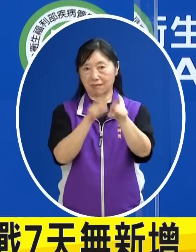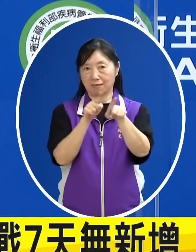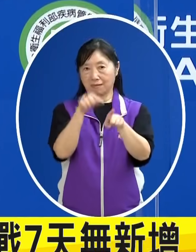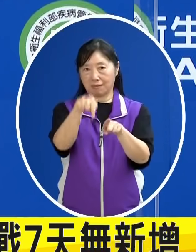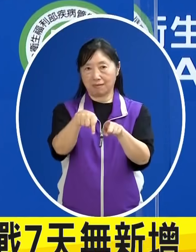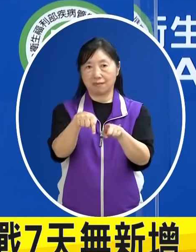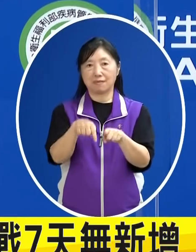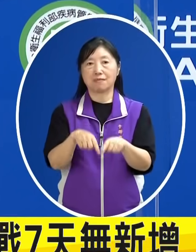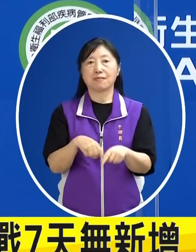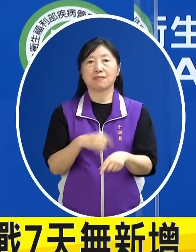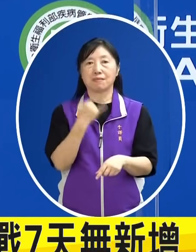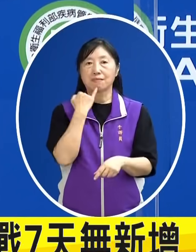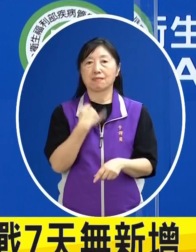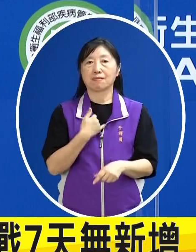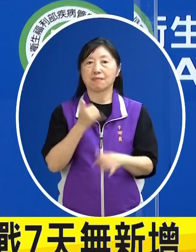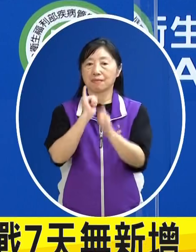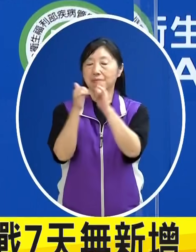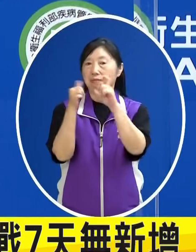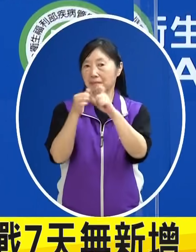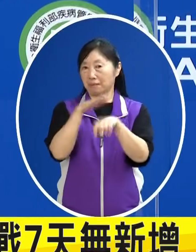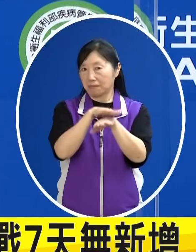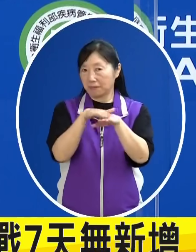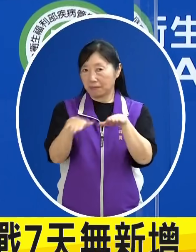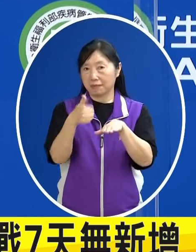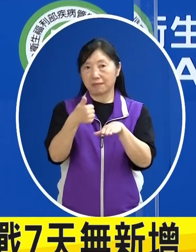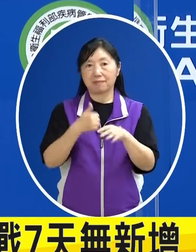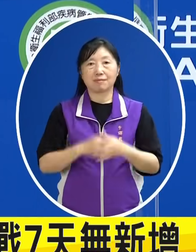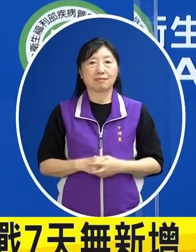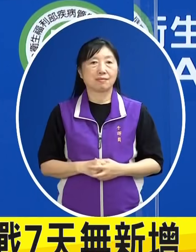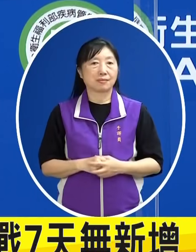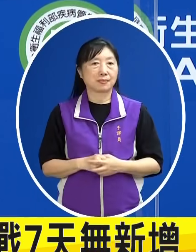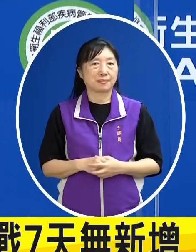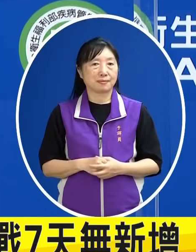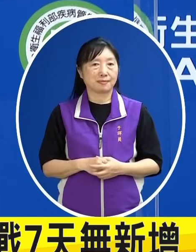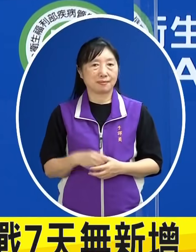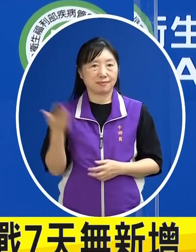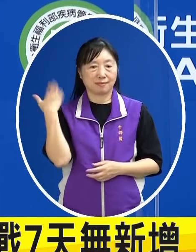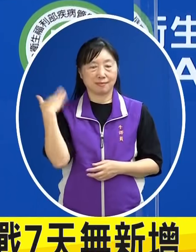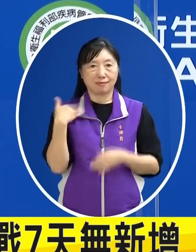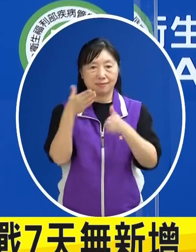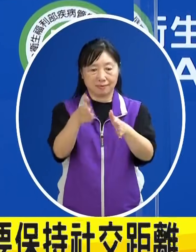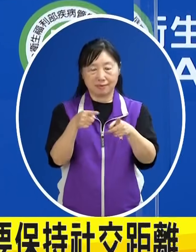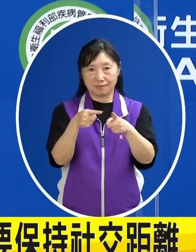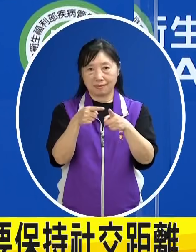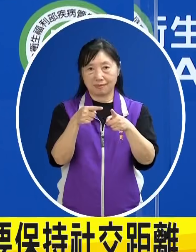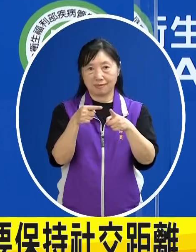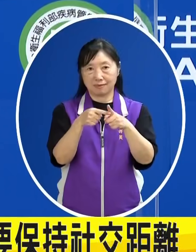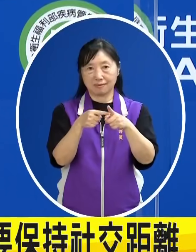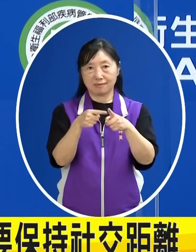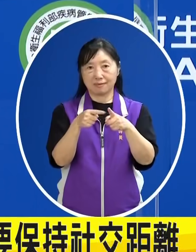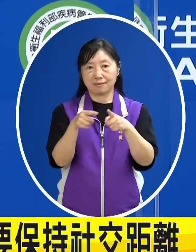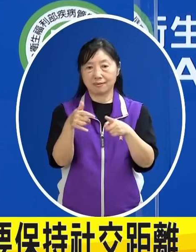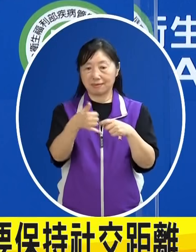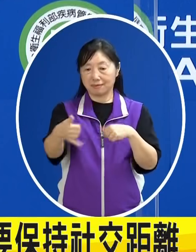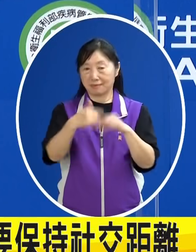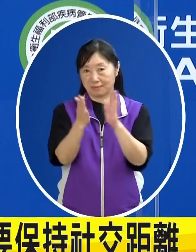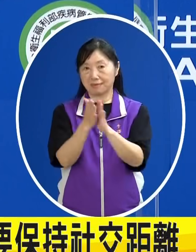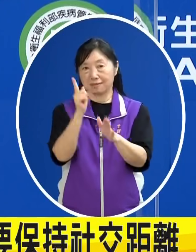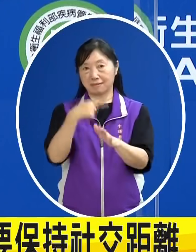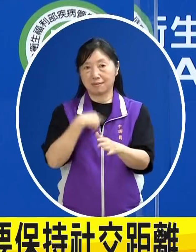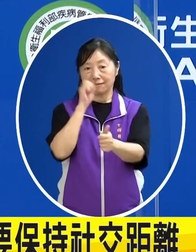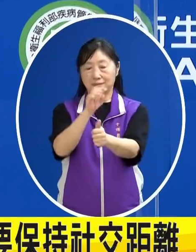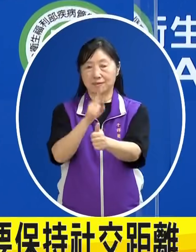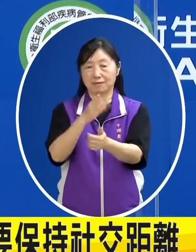社区能够持续的安全。那当然以前我们有对人员做一定的管制，哈，但是就是